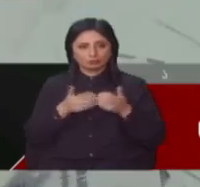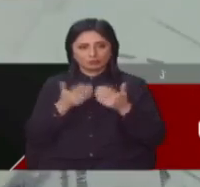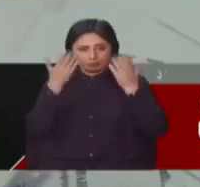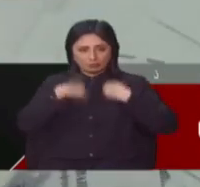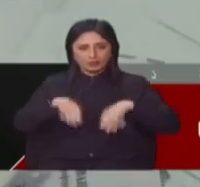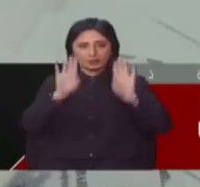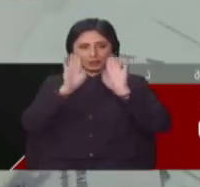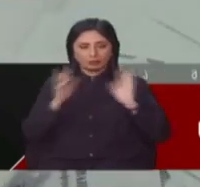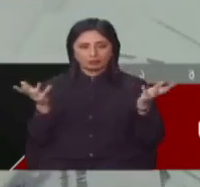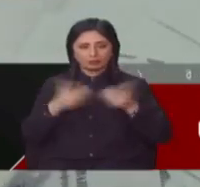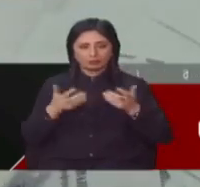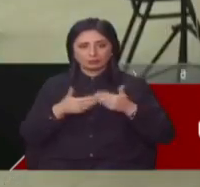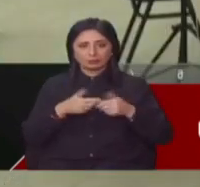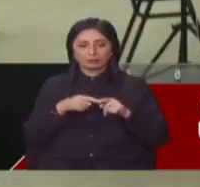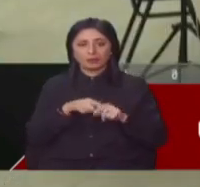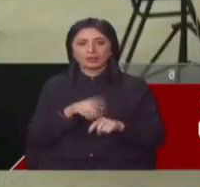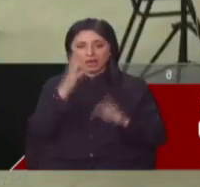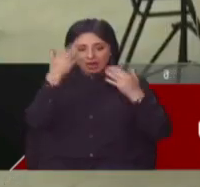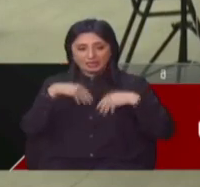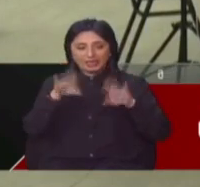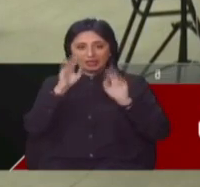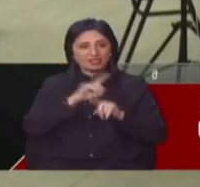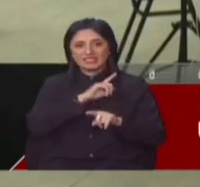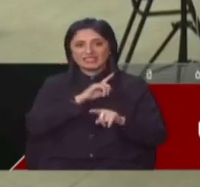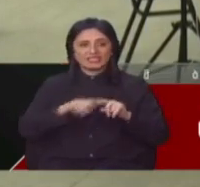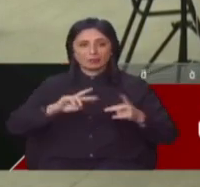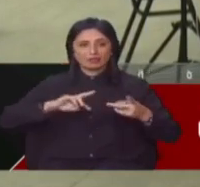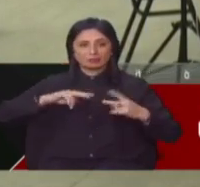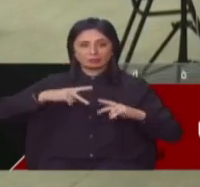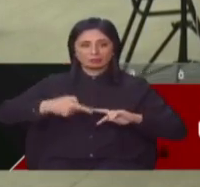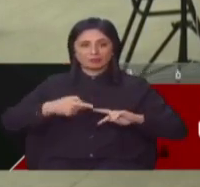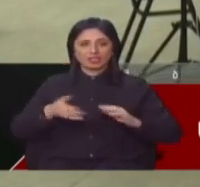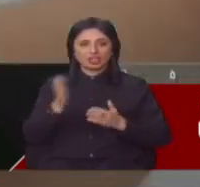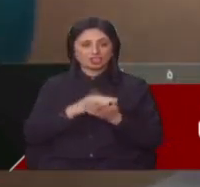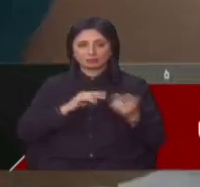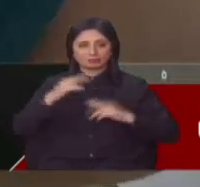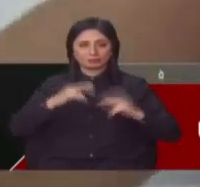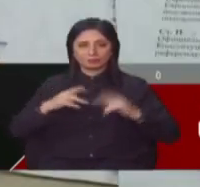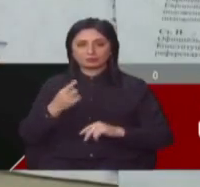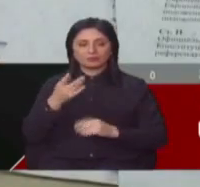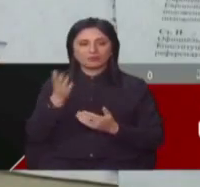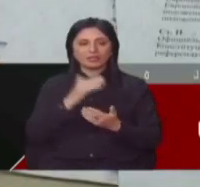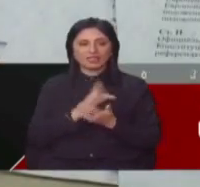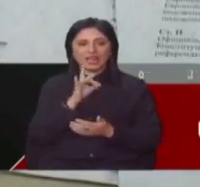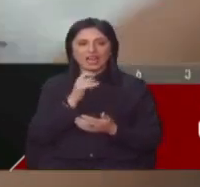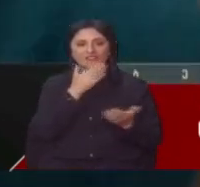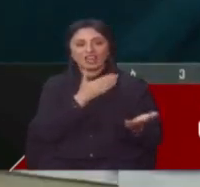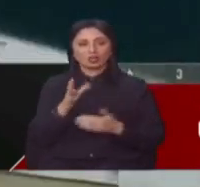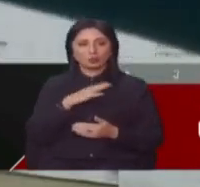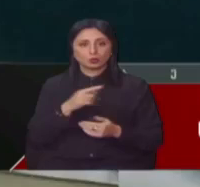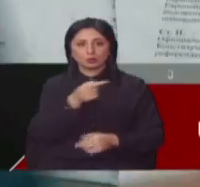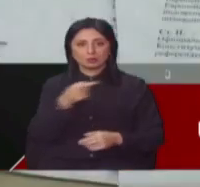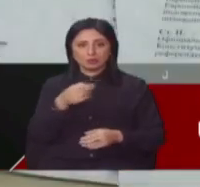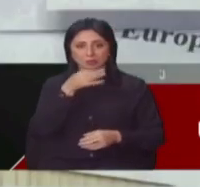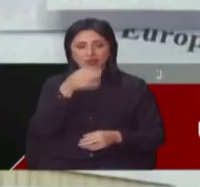ხამის განმავლობაში ითვლიდნენ ხმებს და ხამის განმავლობაში ძალიან სწრაფად იცვლებოდა შედეგები. პირველ ეტაპზე რეფერენდუმზე იყო